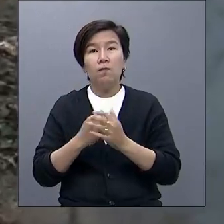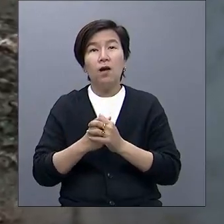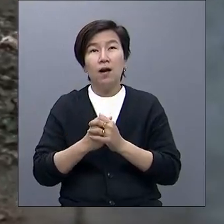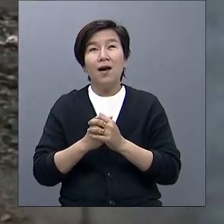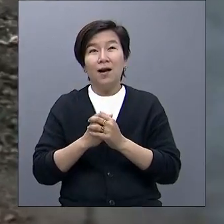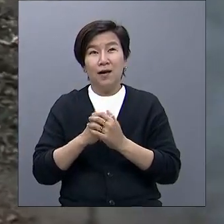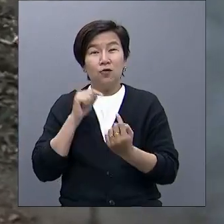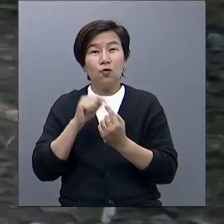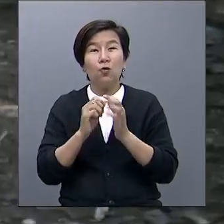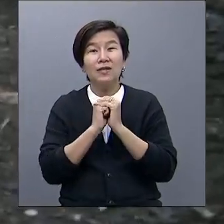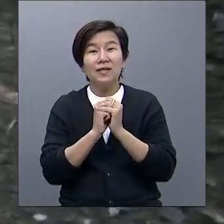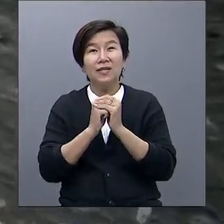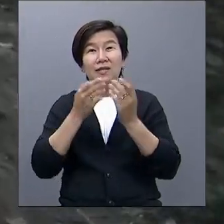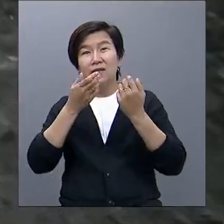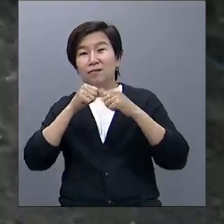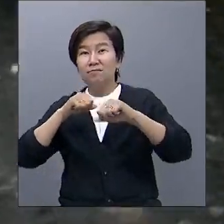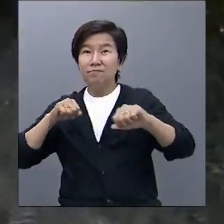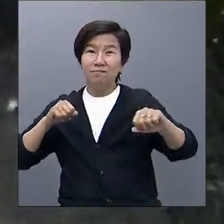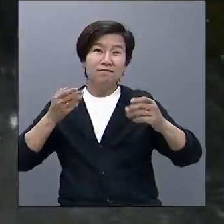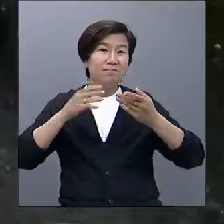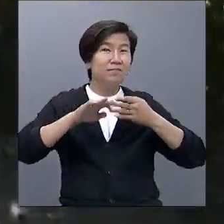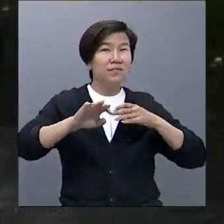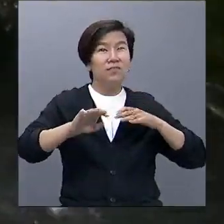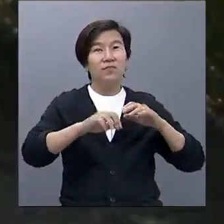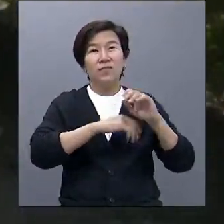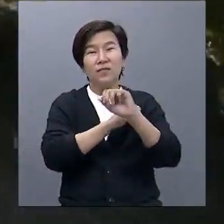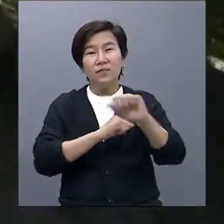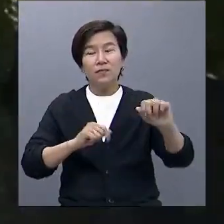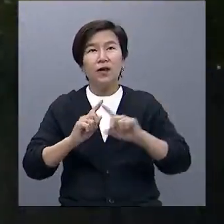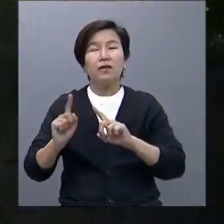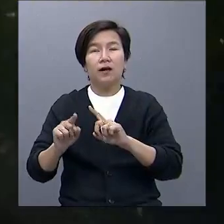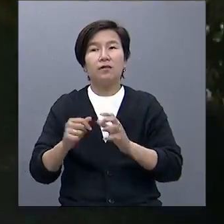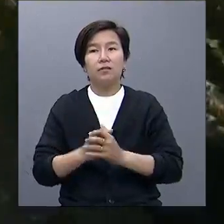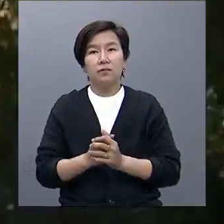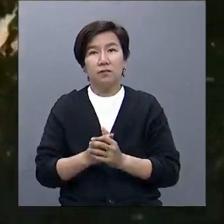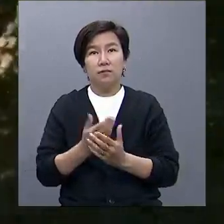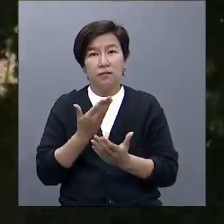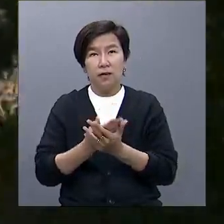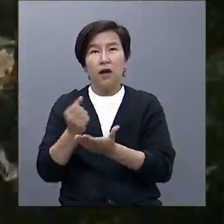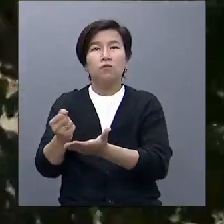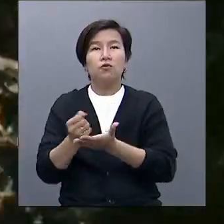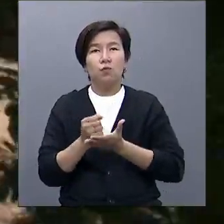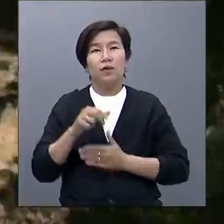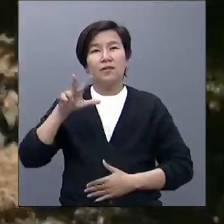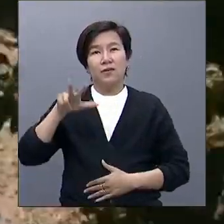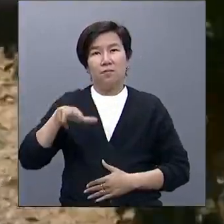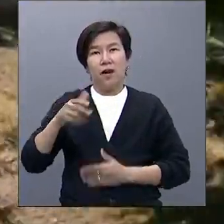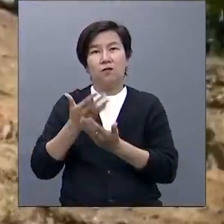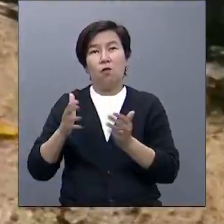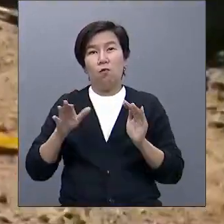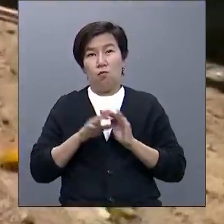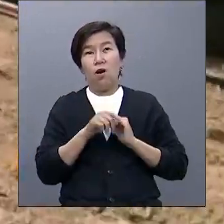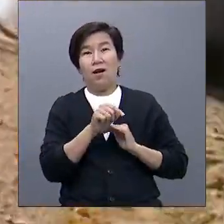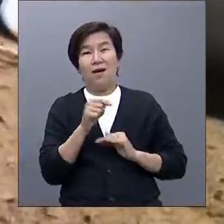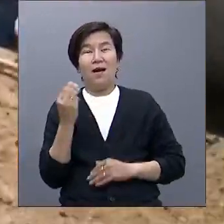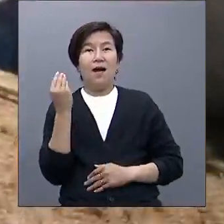ชื่นพักวิ Greenville ได้ขอประสงค์มอบเงินบริจากให้ 3,000 บาทกัครอบครูนี้้วก็จะ